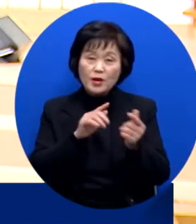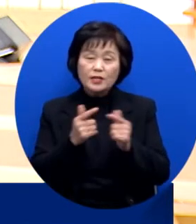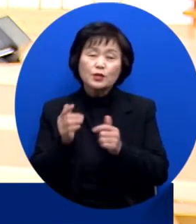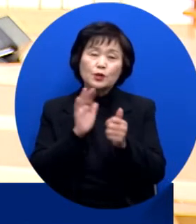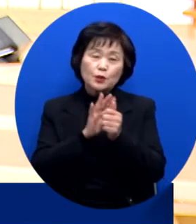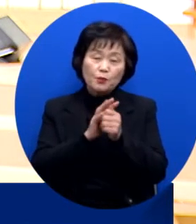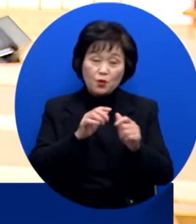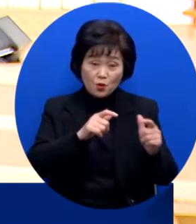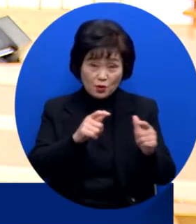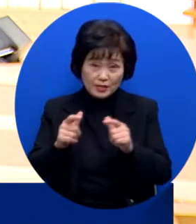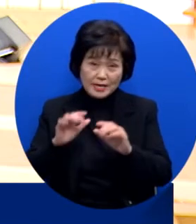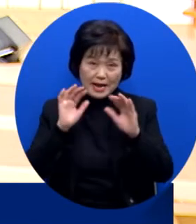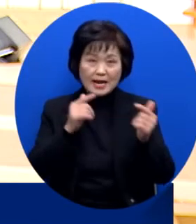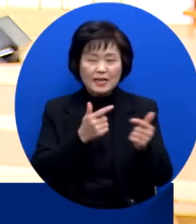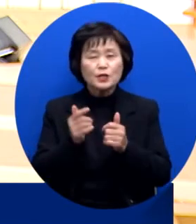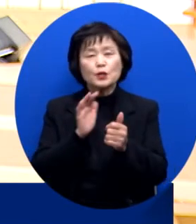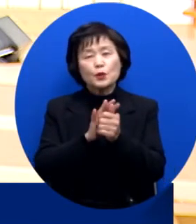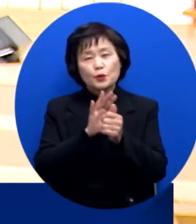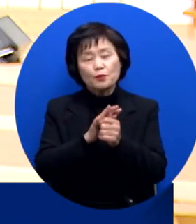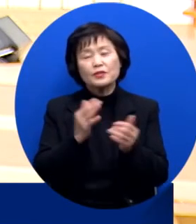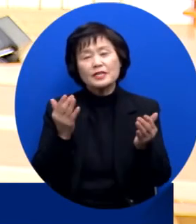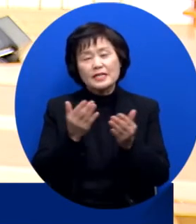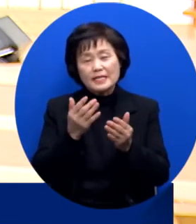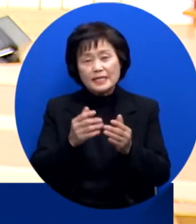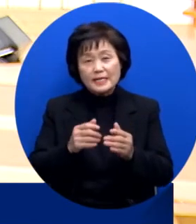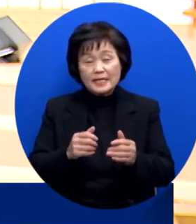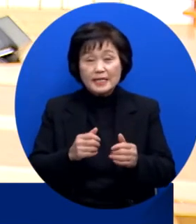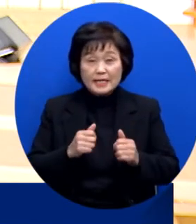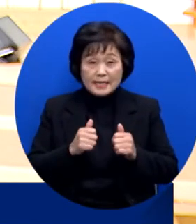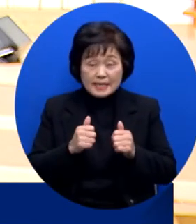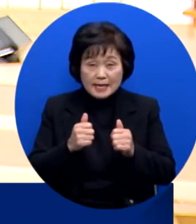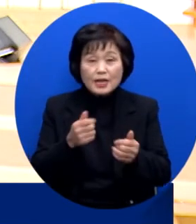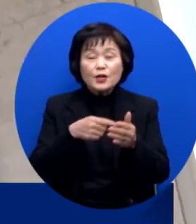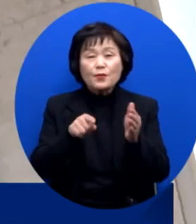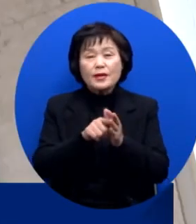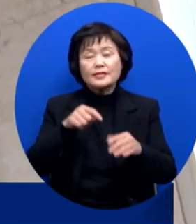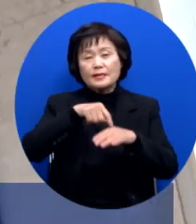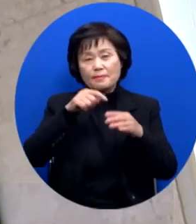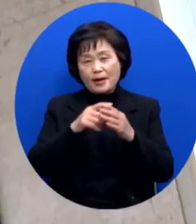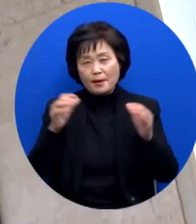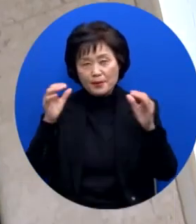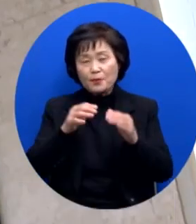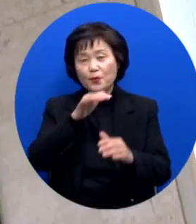돕는 사역을 주력하여 고 저희들의 마음을 모으고 있습니다 10.9